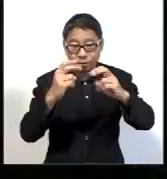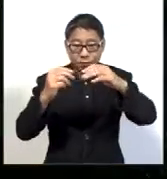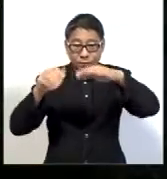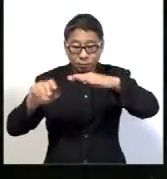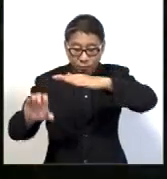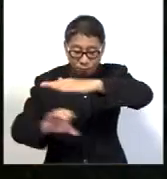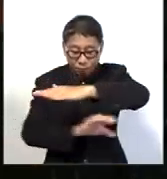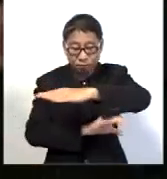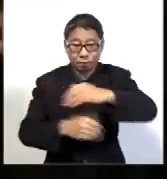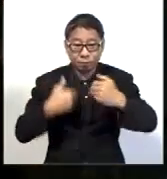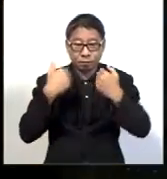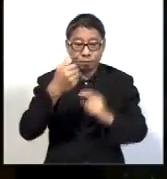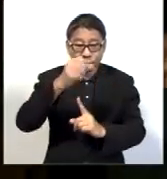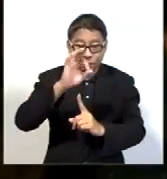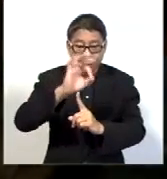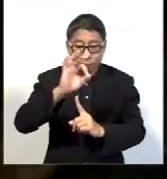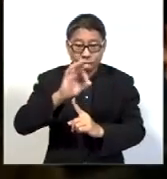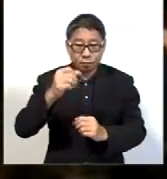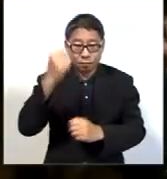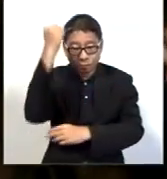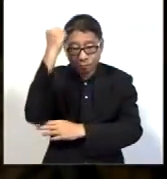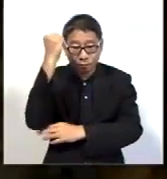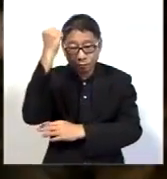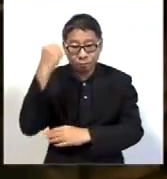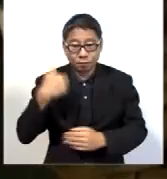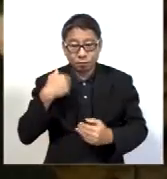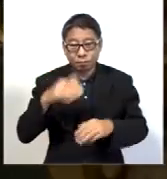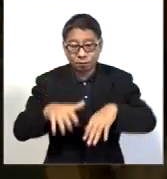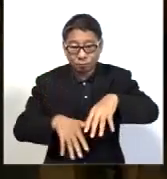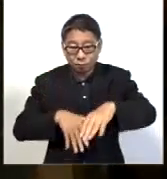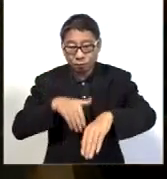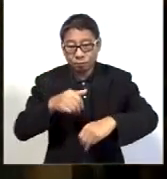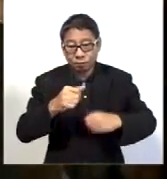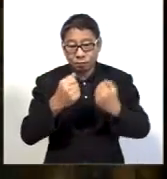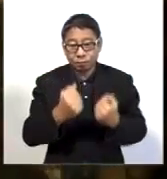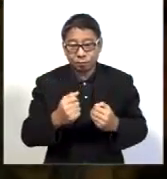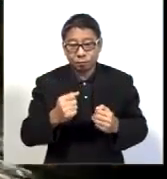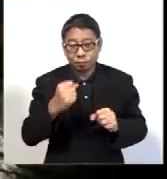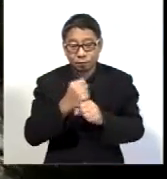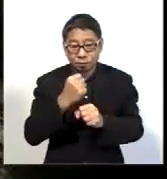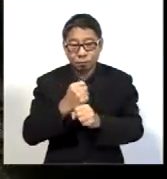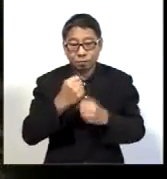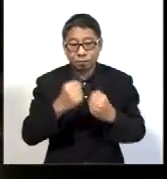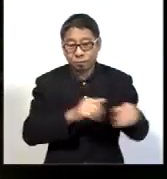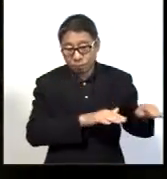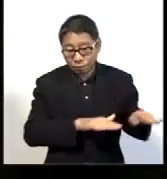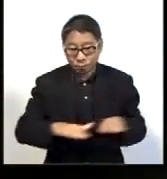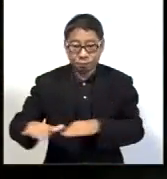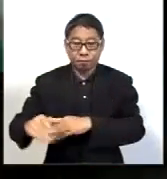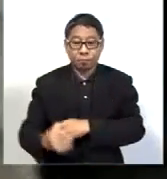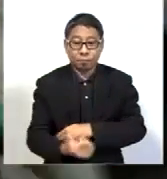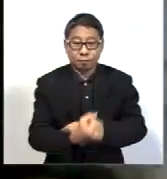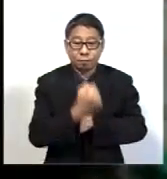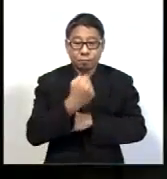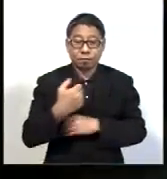ถเมย์รวมถึงบาดวิถีพื้นที่เป็นบาดวิถีทางเดินด้วยนะคะ เรียกว่าเป็นการปูพรมปฏิบัติการอย่างเข้ม